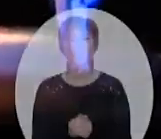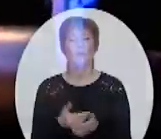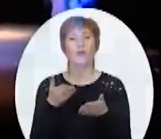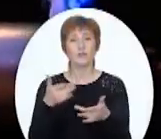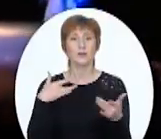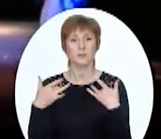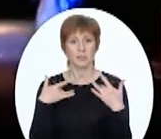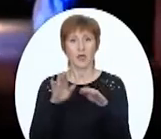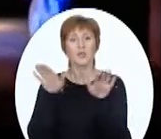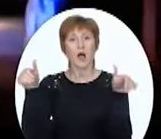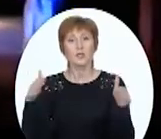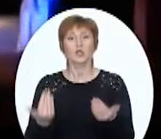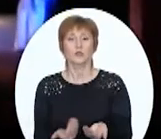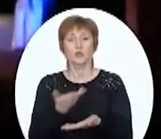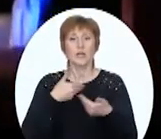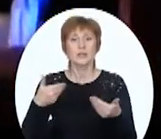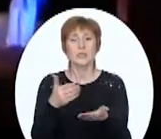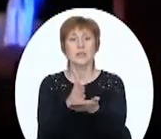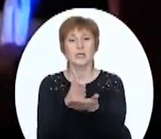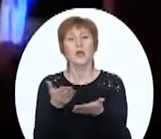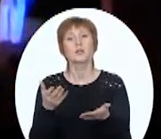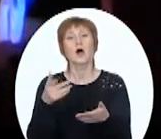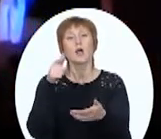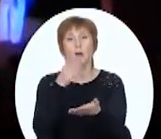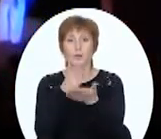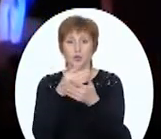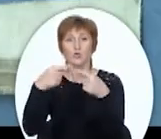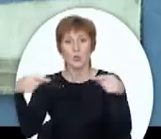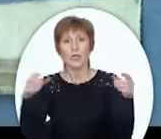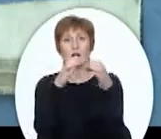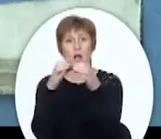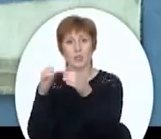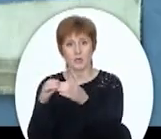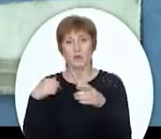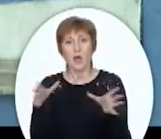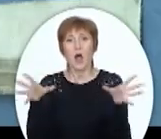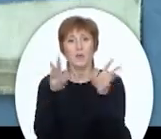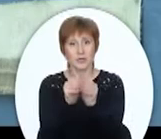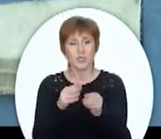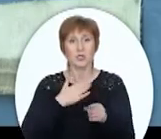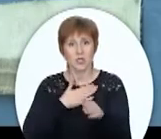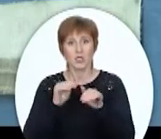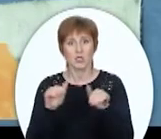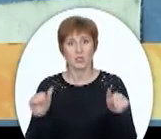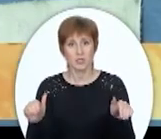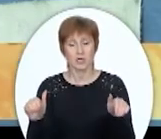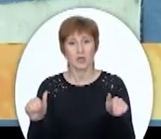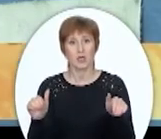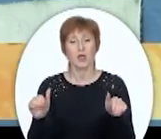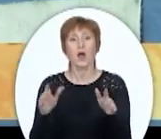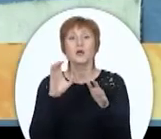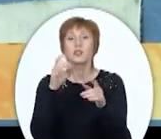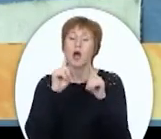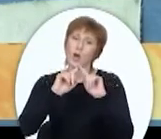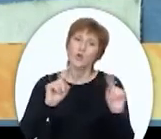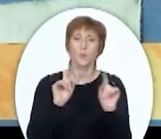В этом спектакле «Ангел живет среди нас» у нас есть, присутствуют другие коллективы. И мы объединили наших детей, скажем,